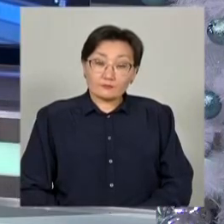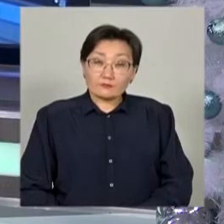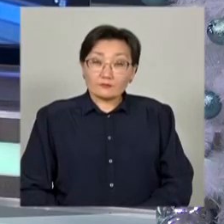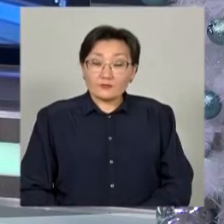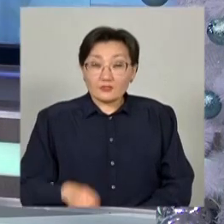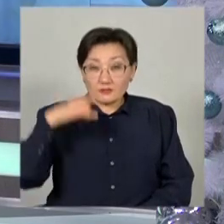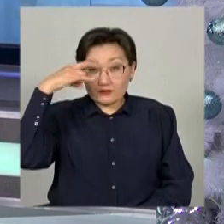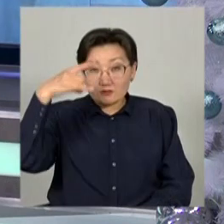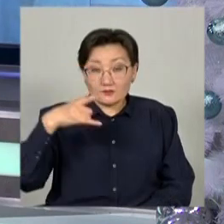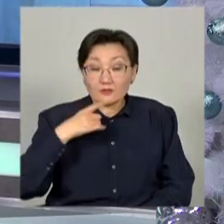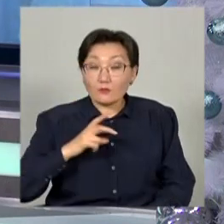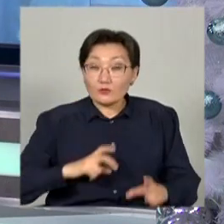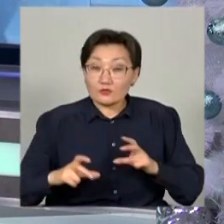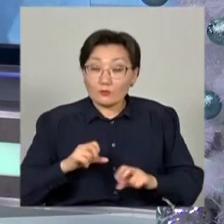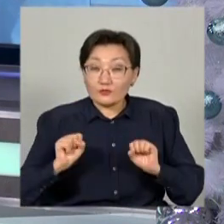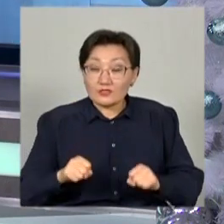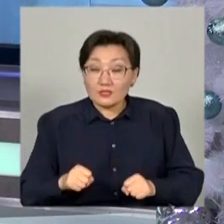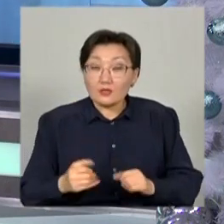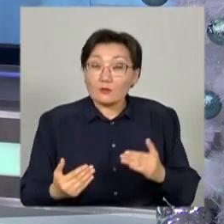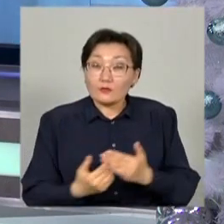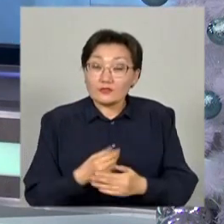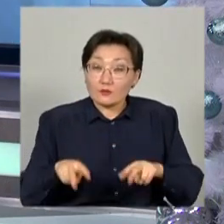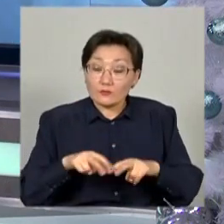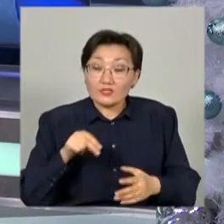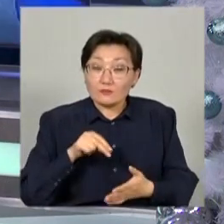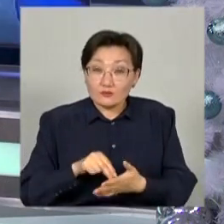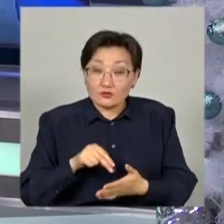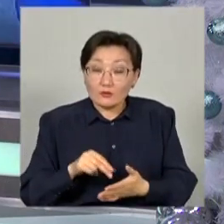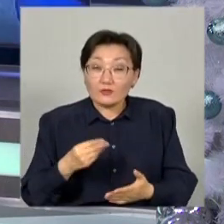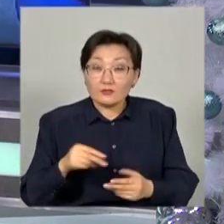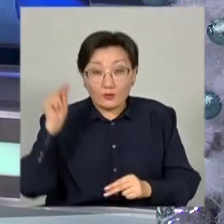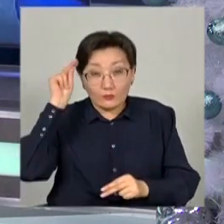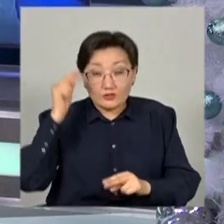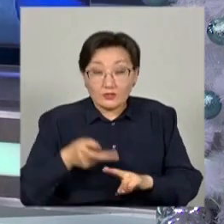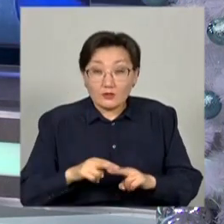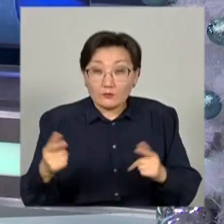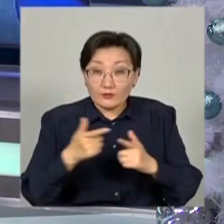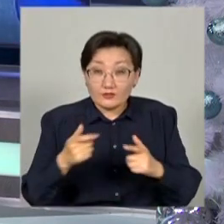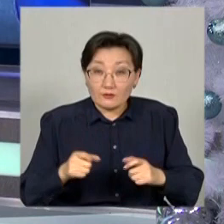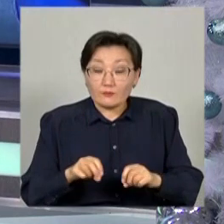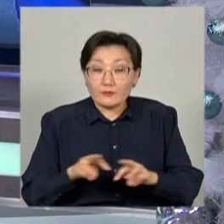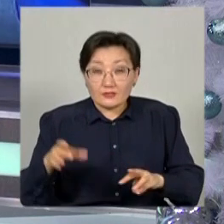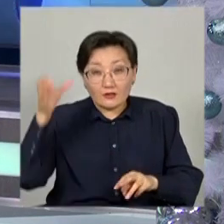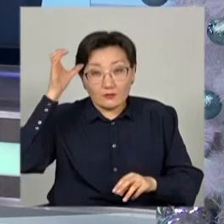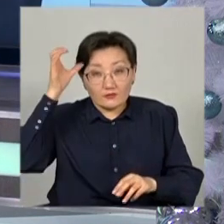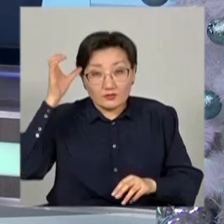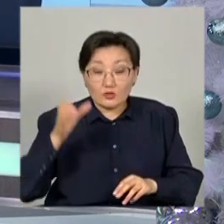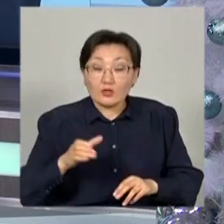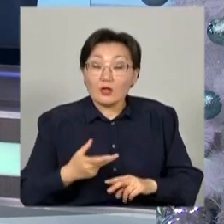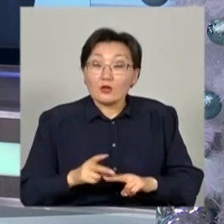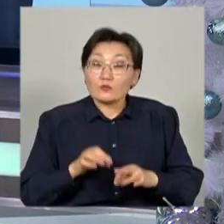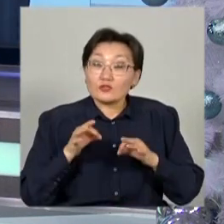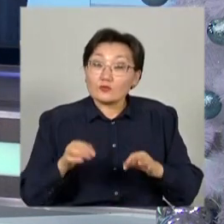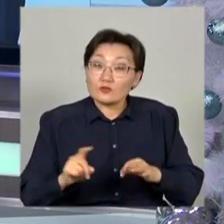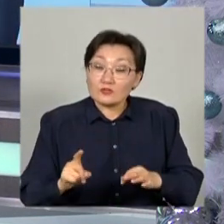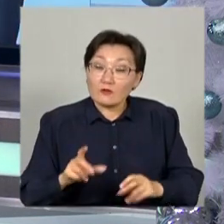В казахстанских университетах могут пересмотреть стоимость обучения. Об этом сообщили в Министерстве науки и высшего образования. Отметив,